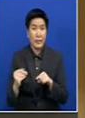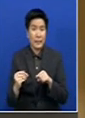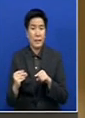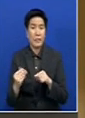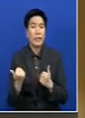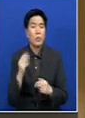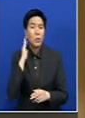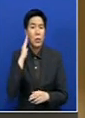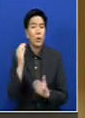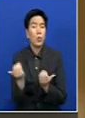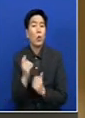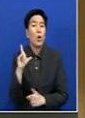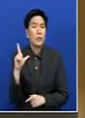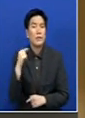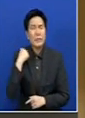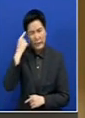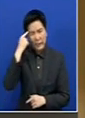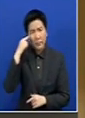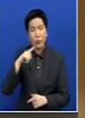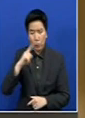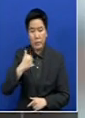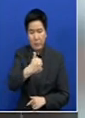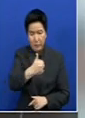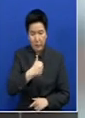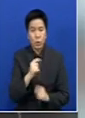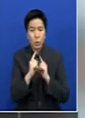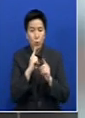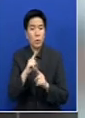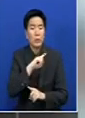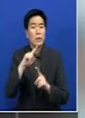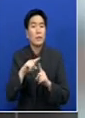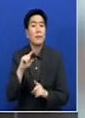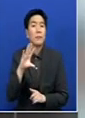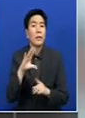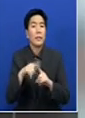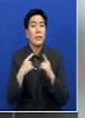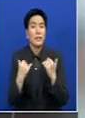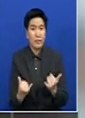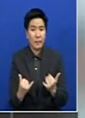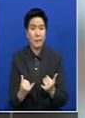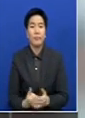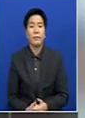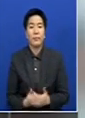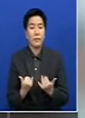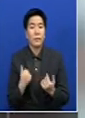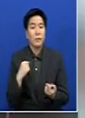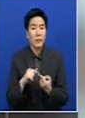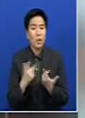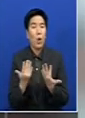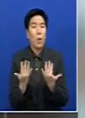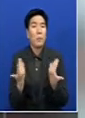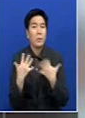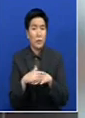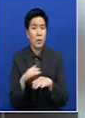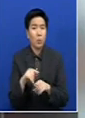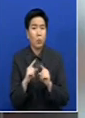ท้น่าว่าขอพยักคาดว่าน่าจะมาให้ปากคำประมาณสักวันที่25กุมภาพันธ์นี ้ครับซึ่งก็อยู่ประส